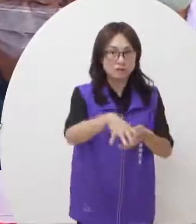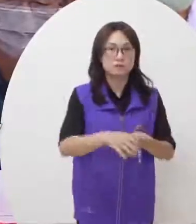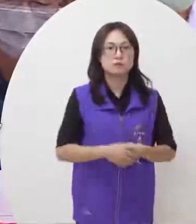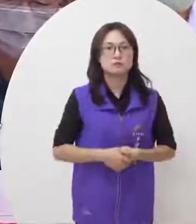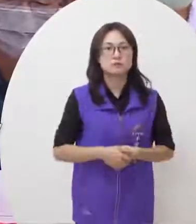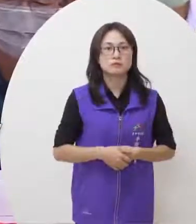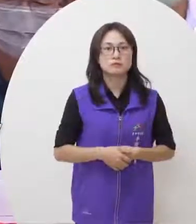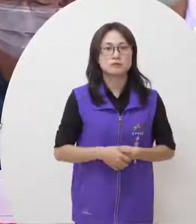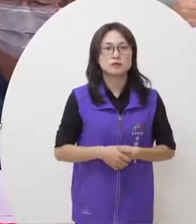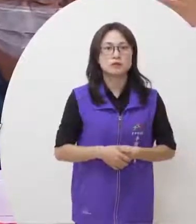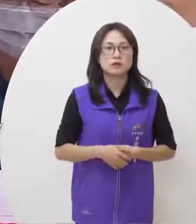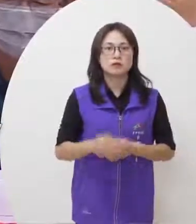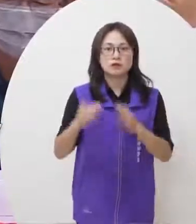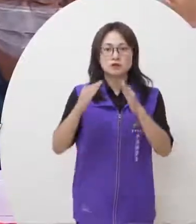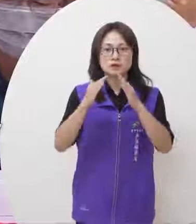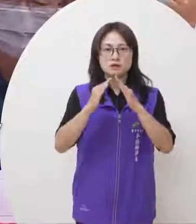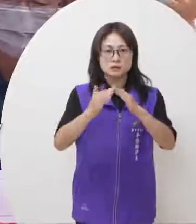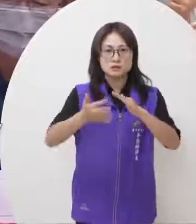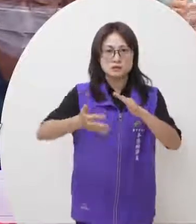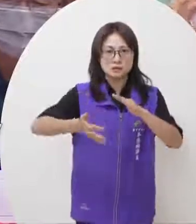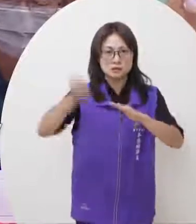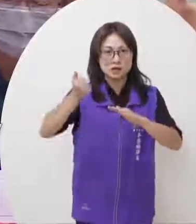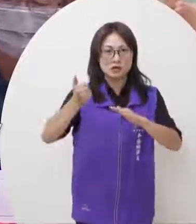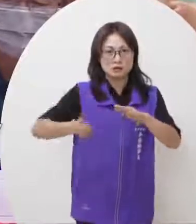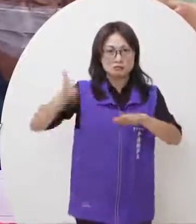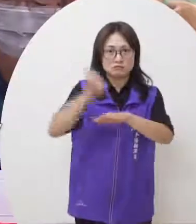好，多一个较歹就对了吼。